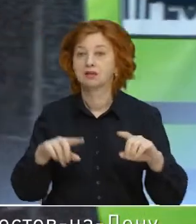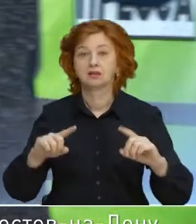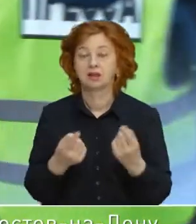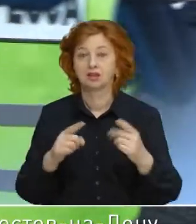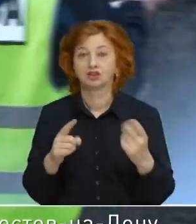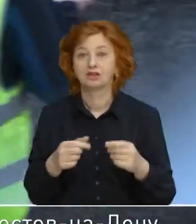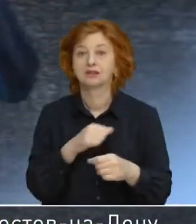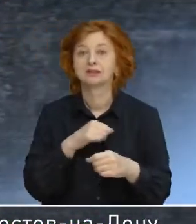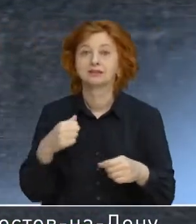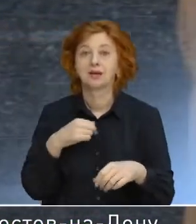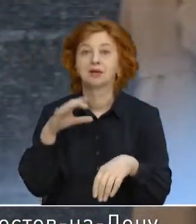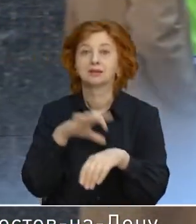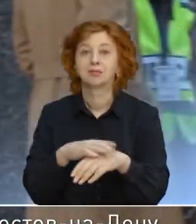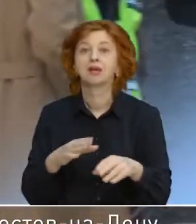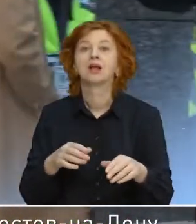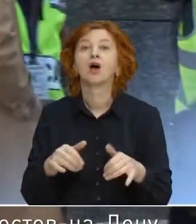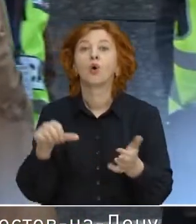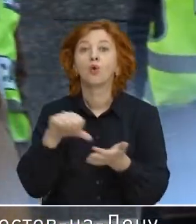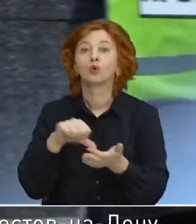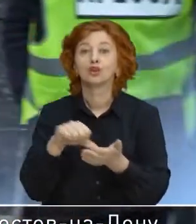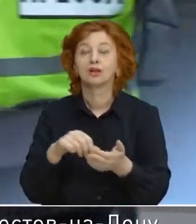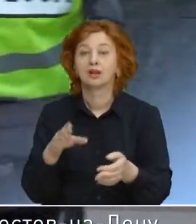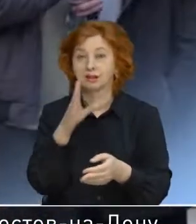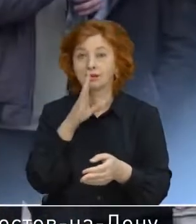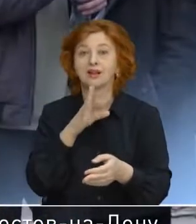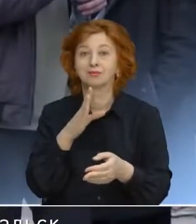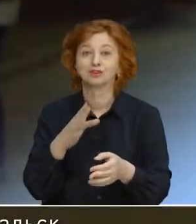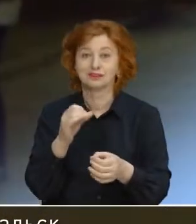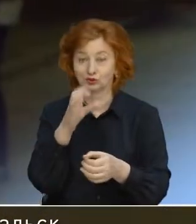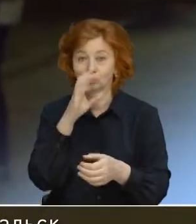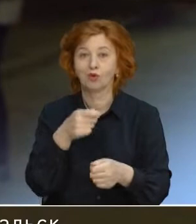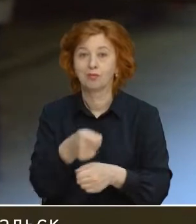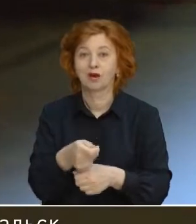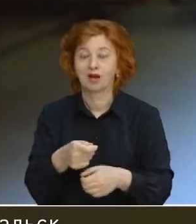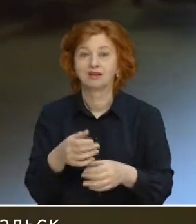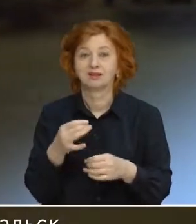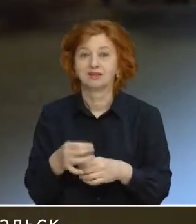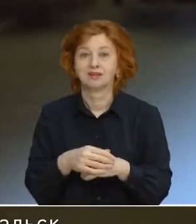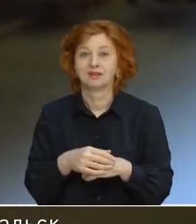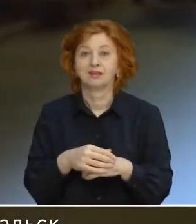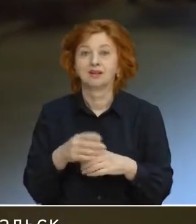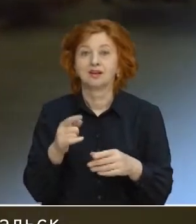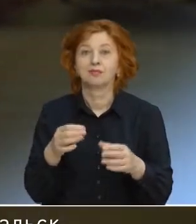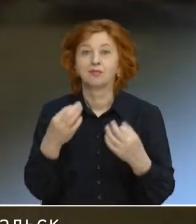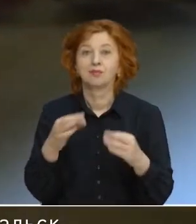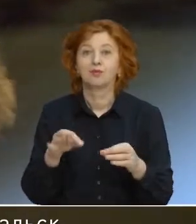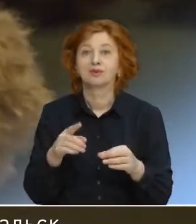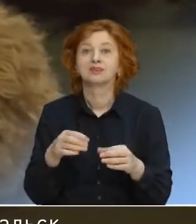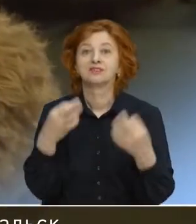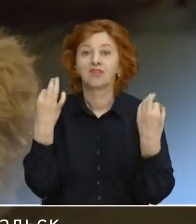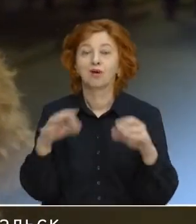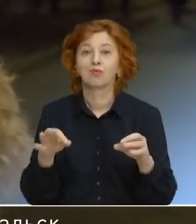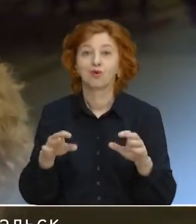задержаний. Самой заметной участницей стала дама с собакой. Будьте сильны, будьте свободны, все в